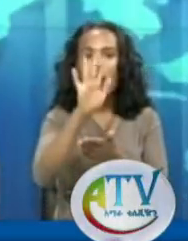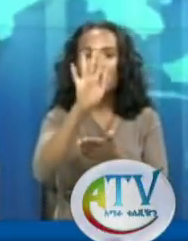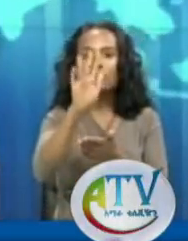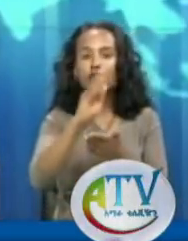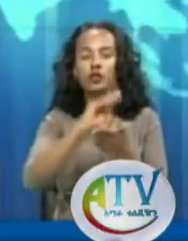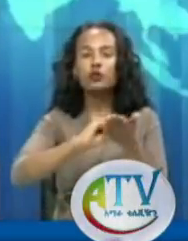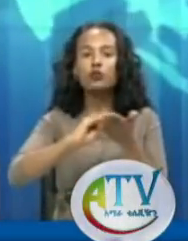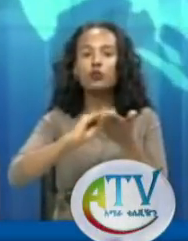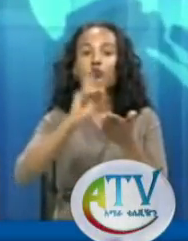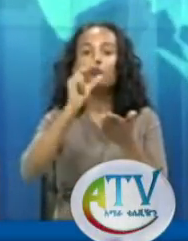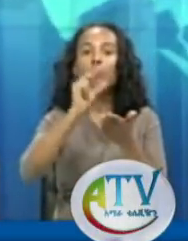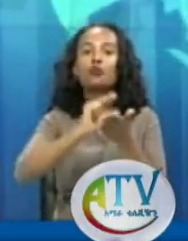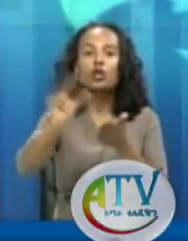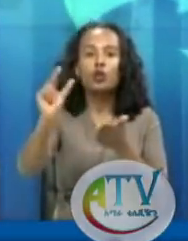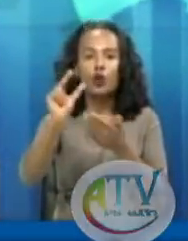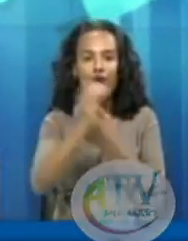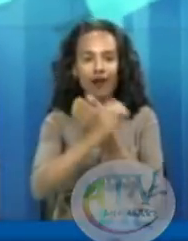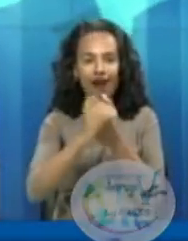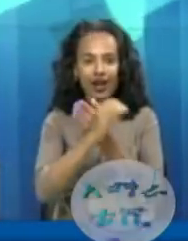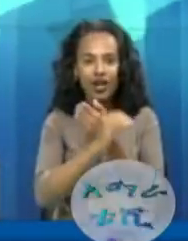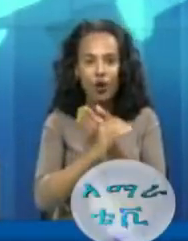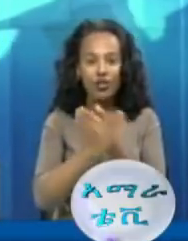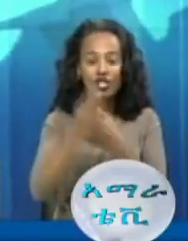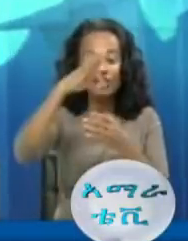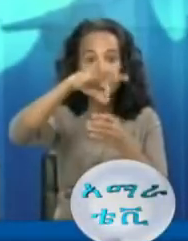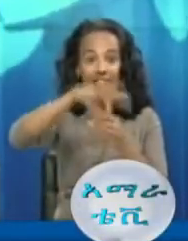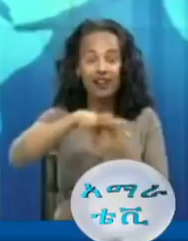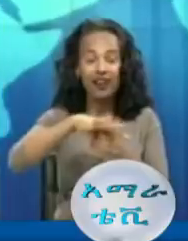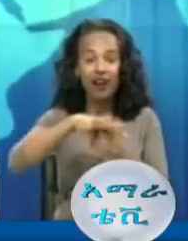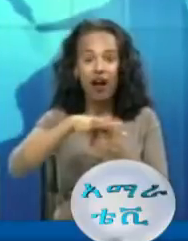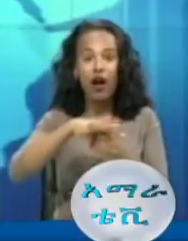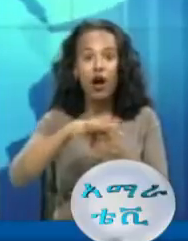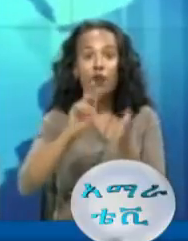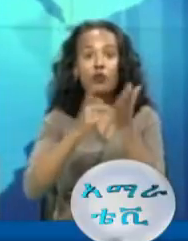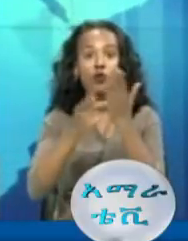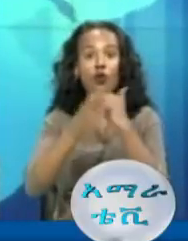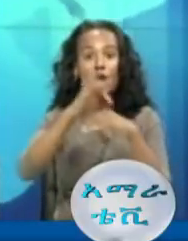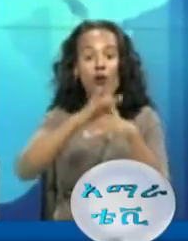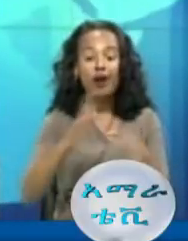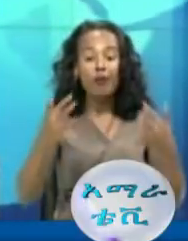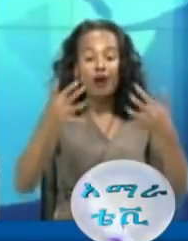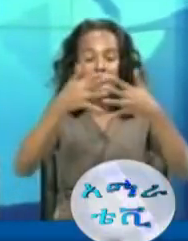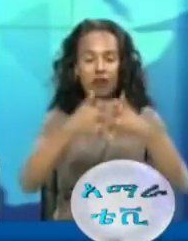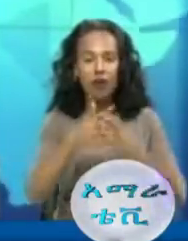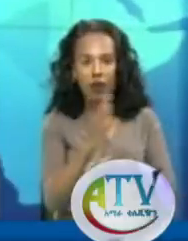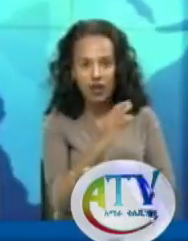የ5 ቢሊዮን ሀገራዊ ችግኝ ተከላ መርሃ ግብርን ማስተባበርና